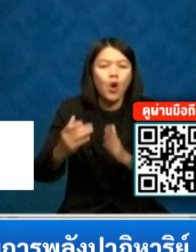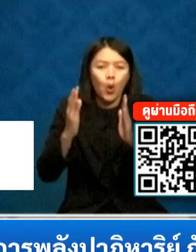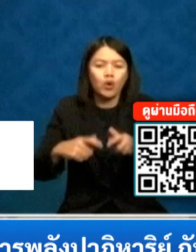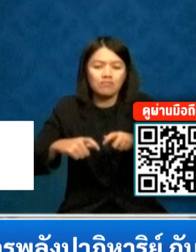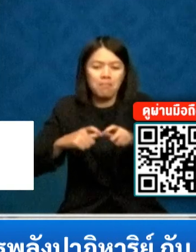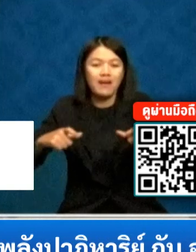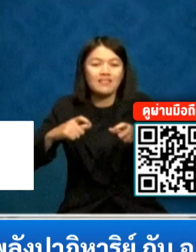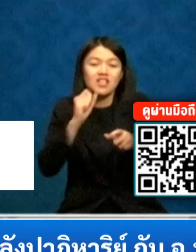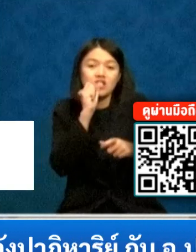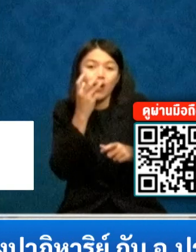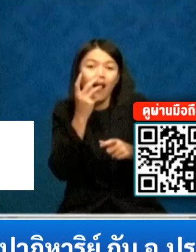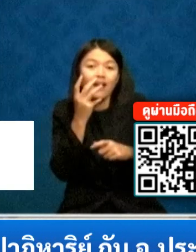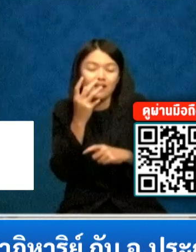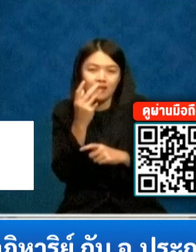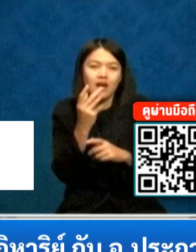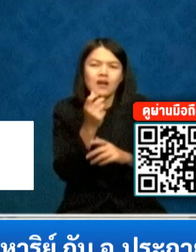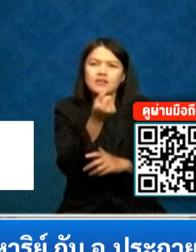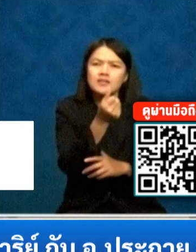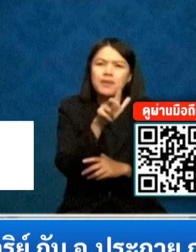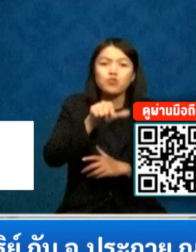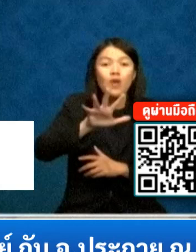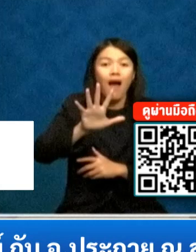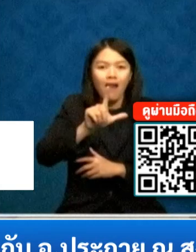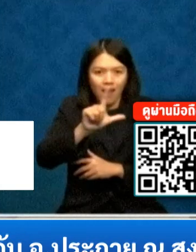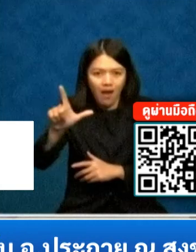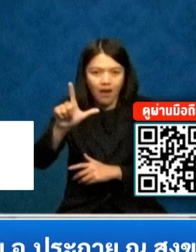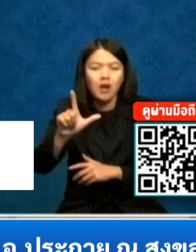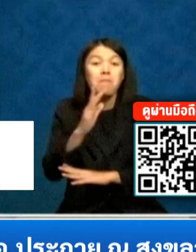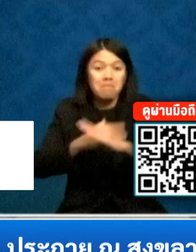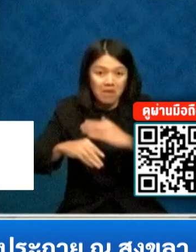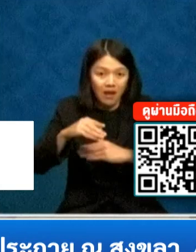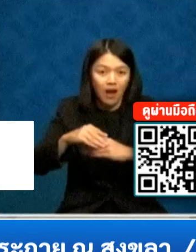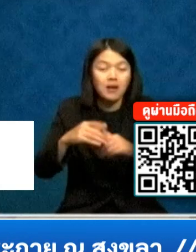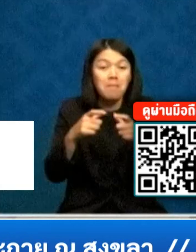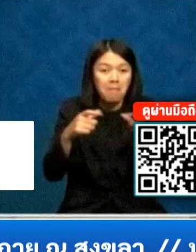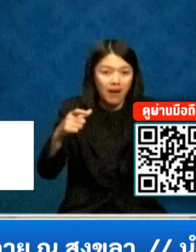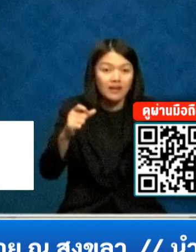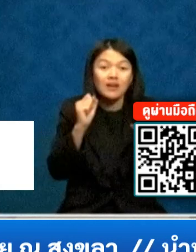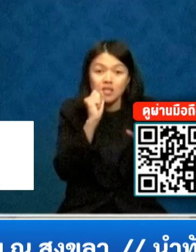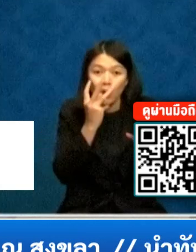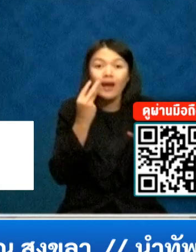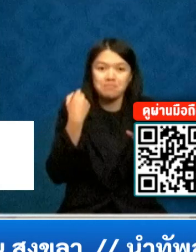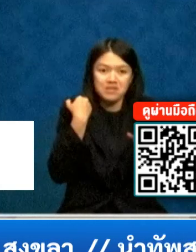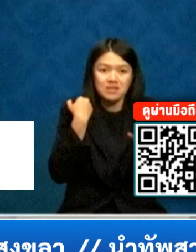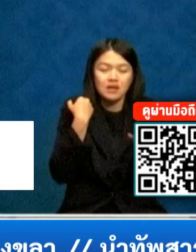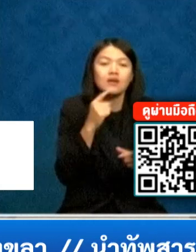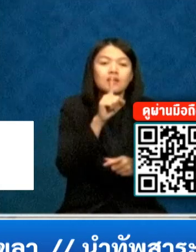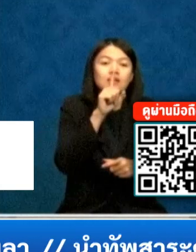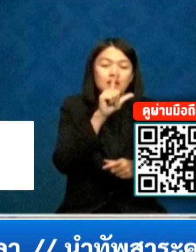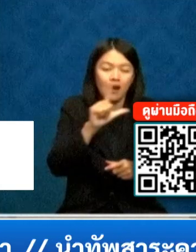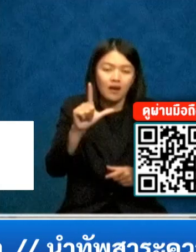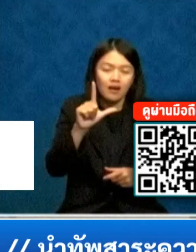แห่งรัฐประมาณ 13.5 ล้านคนและผู้พิการได้ถือบัตรสวัสดิการแห่งรัฐ1ล้า